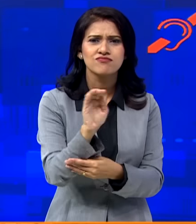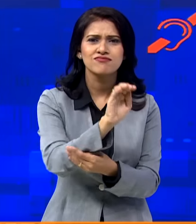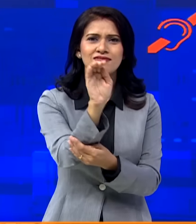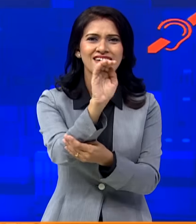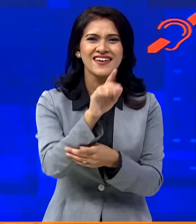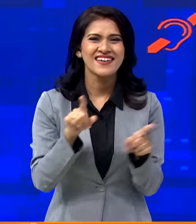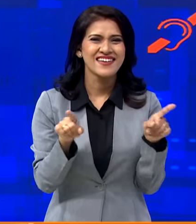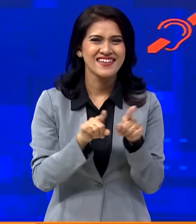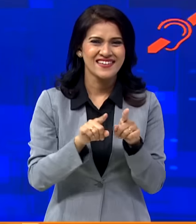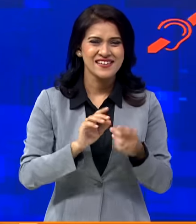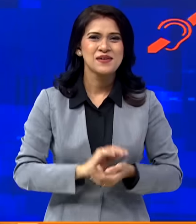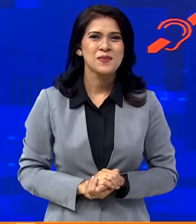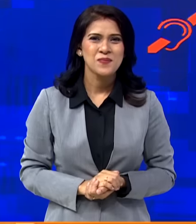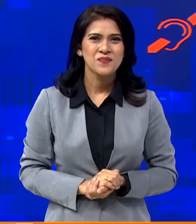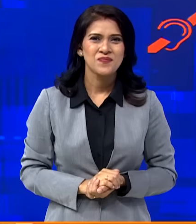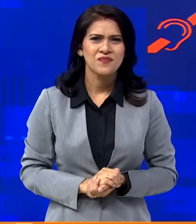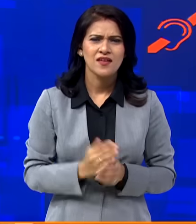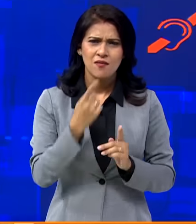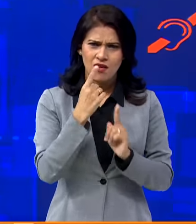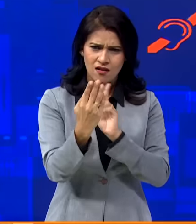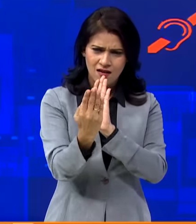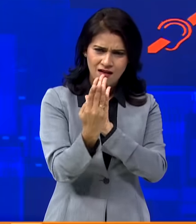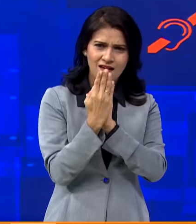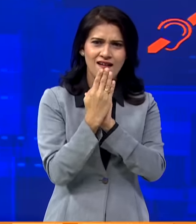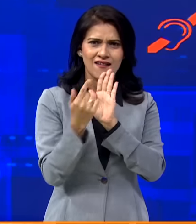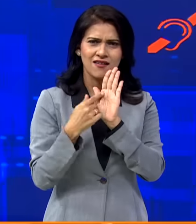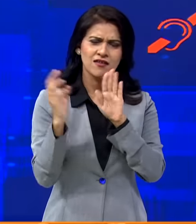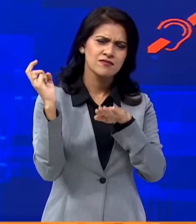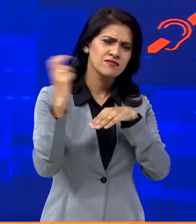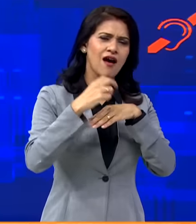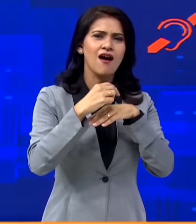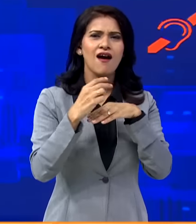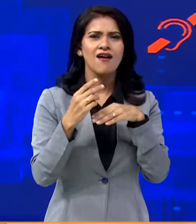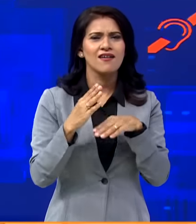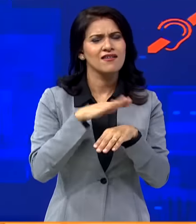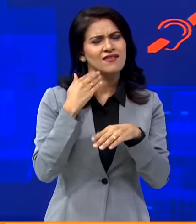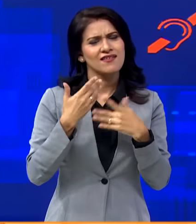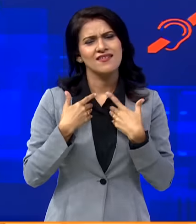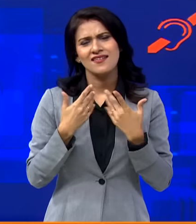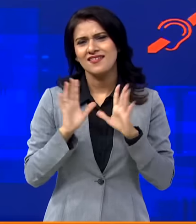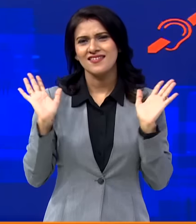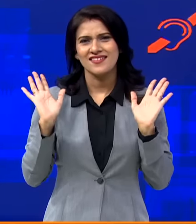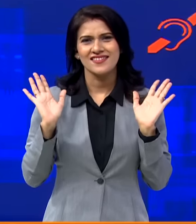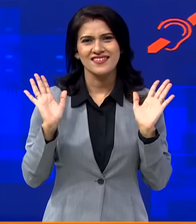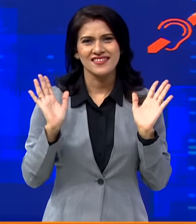नागन आ पास आके डस ले हमसे चुड़ा ना